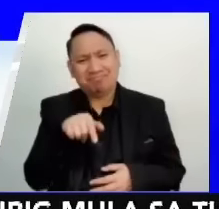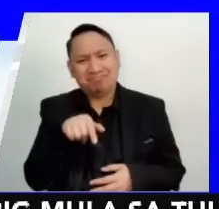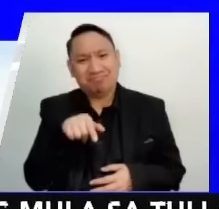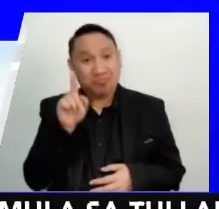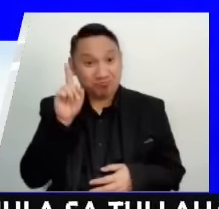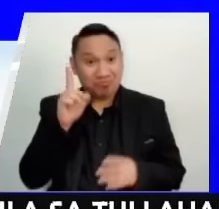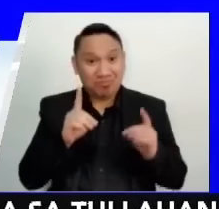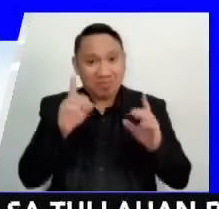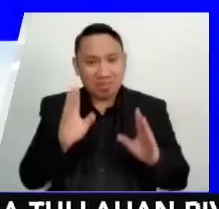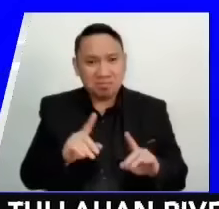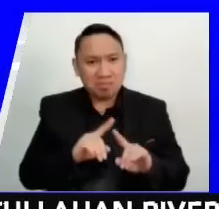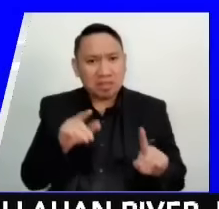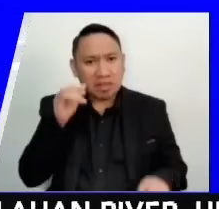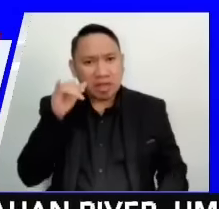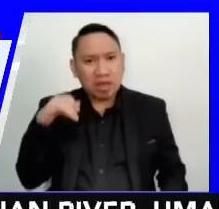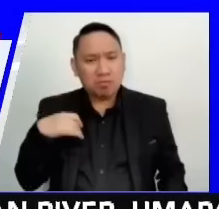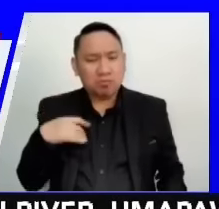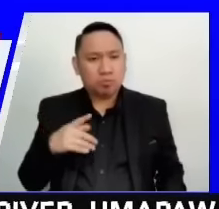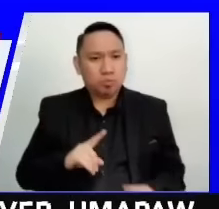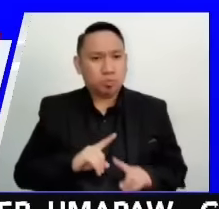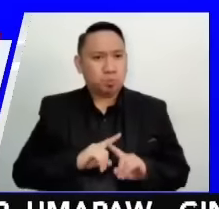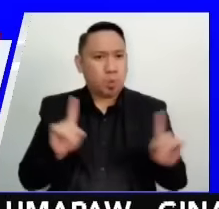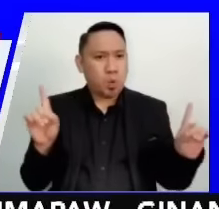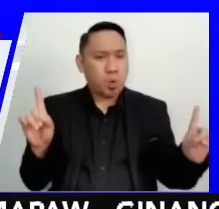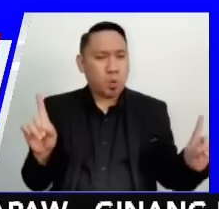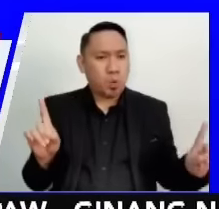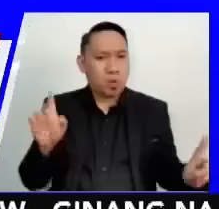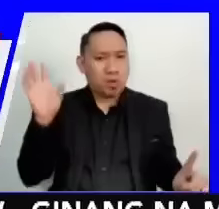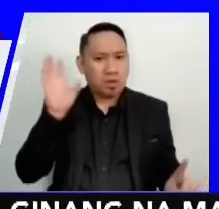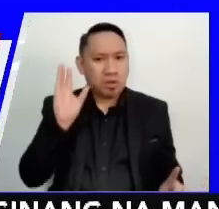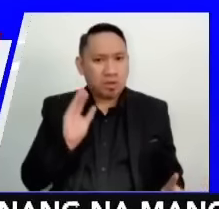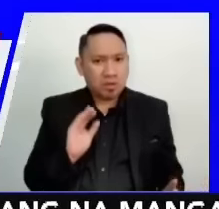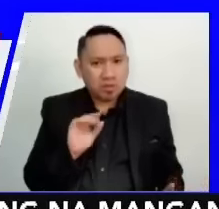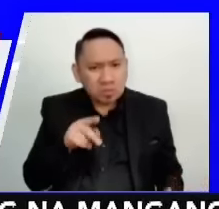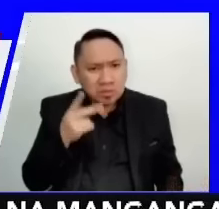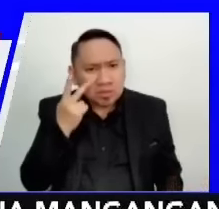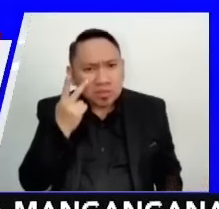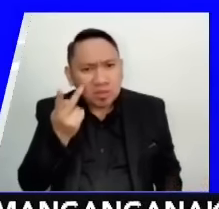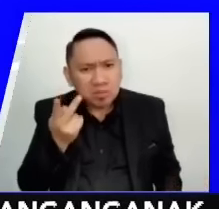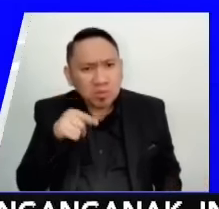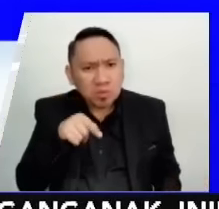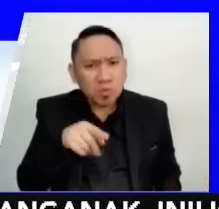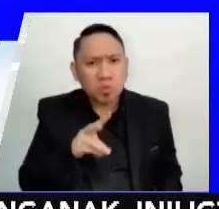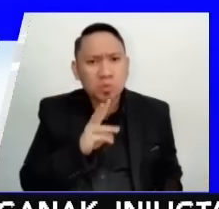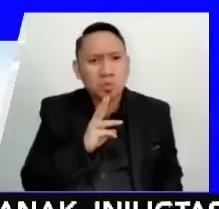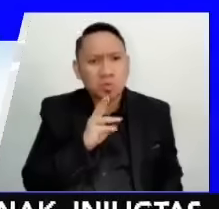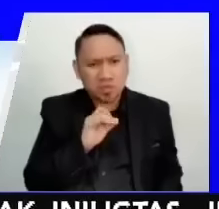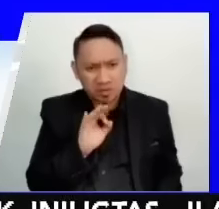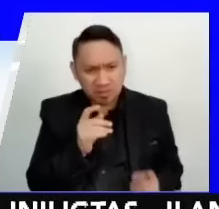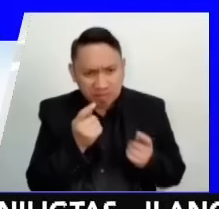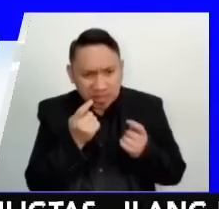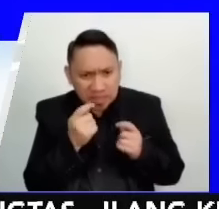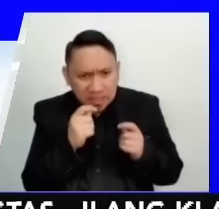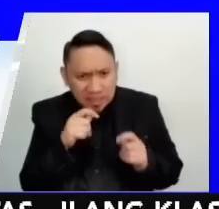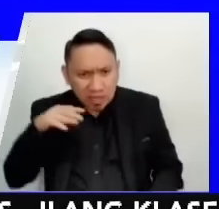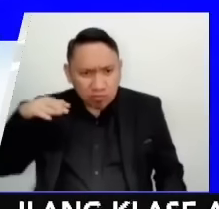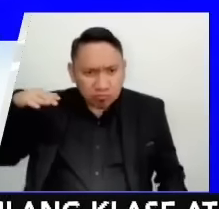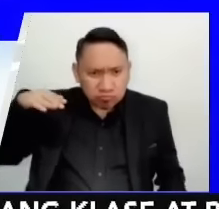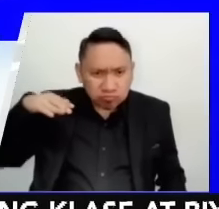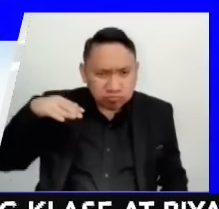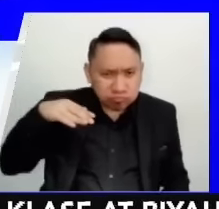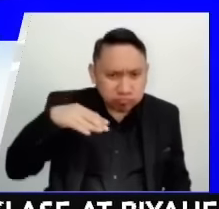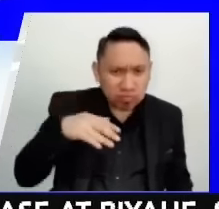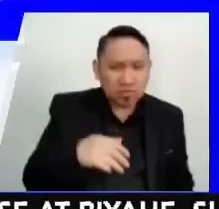kahapon. Ngayon lang po ako nakaano na may tubig na ganito. Titignan ma'am kung kaya tapos itutuloy ko po kaya. Meron